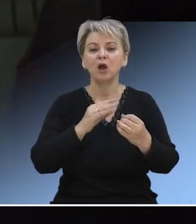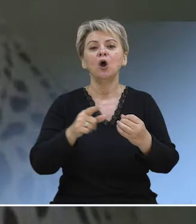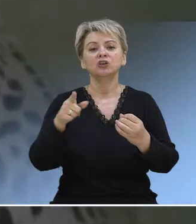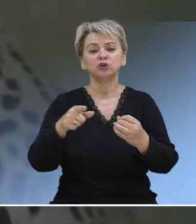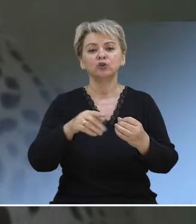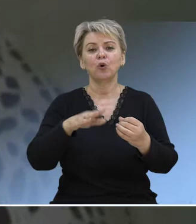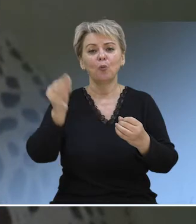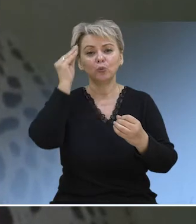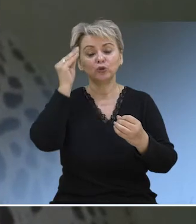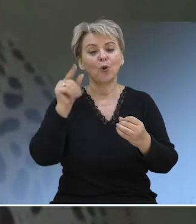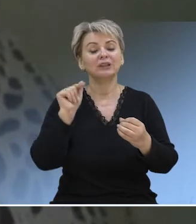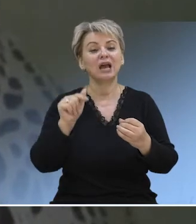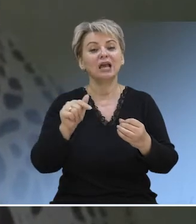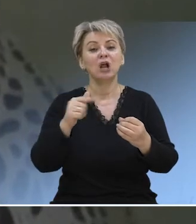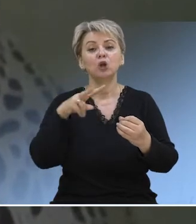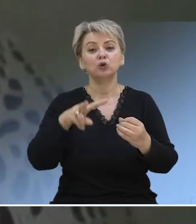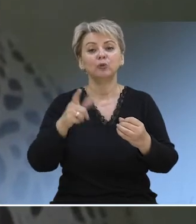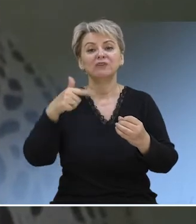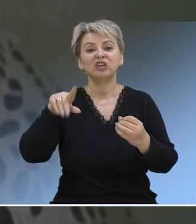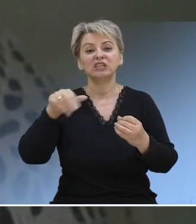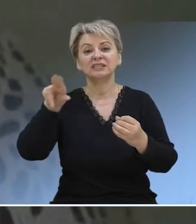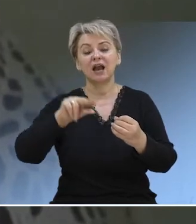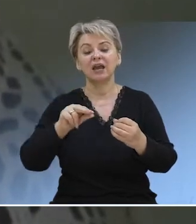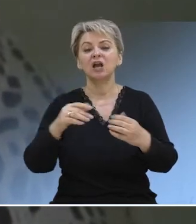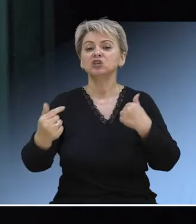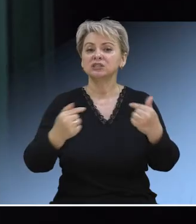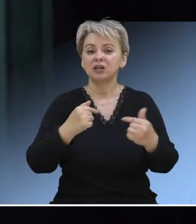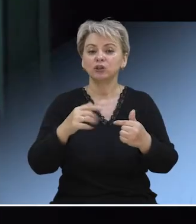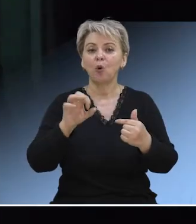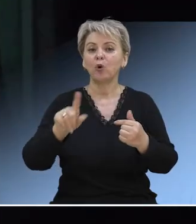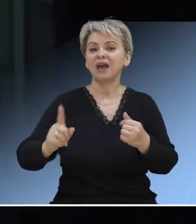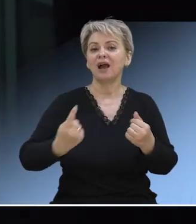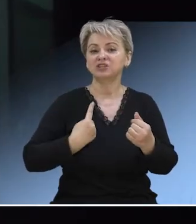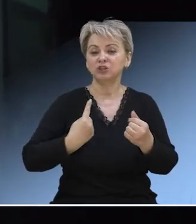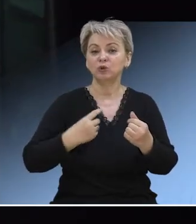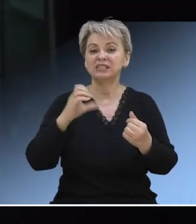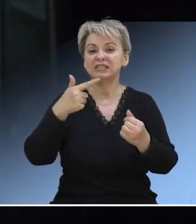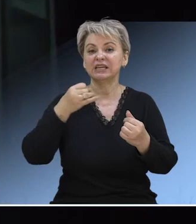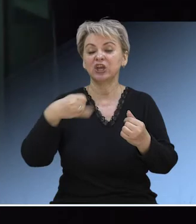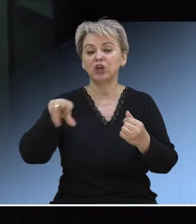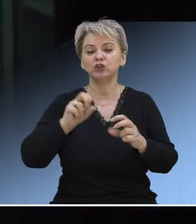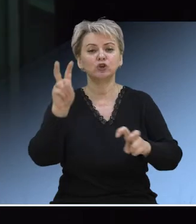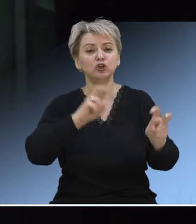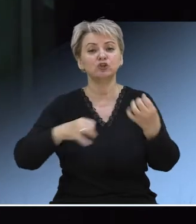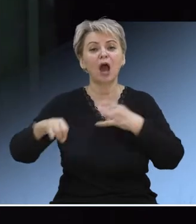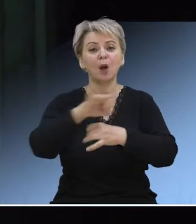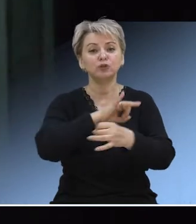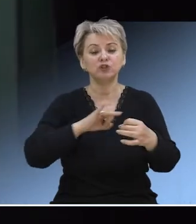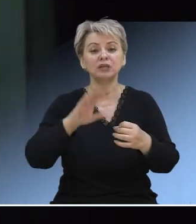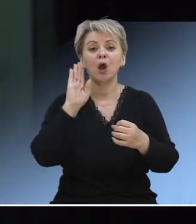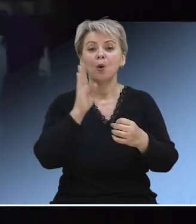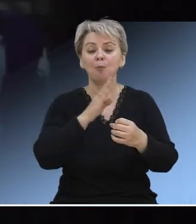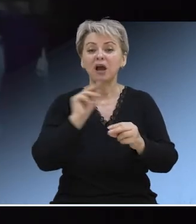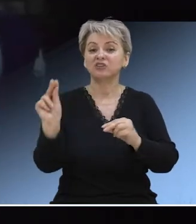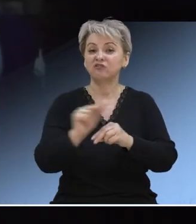мама, умудренная жизненным опытом Людмила Беницкая. Страдающий от одиночества Сергеич ищет